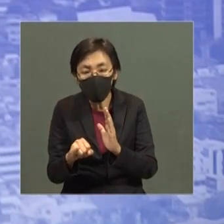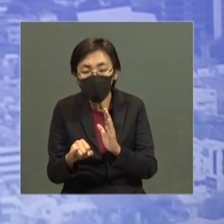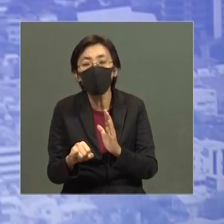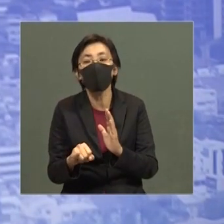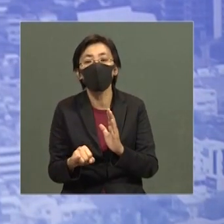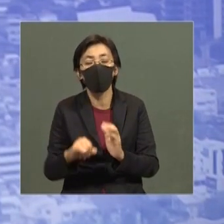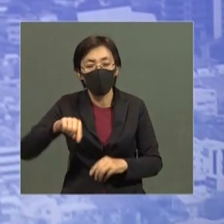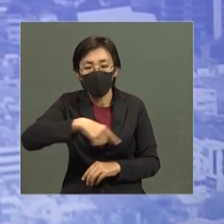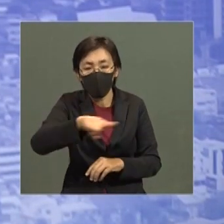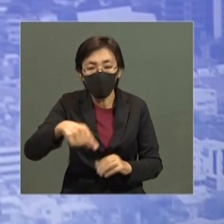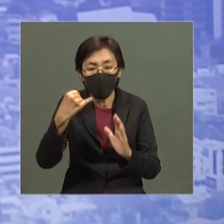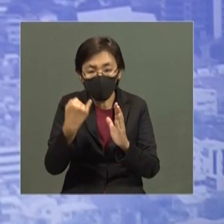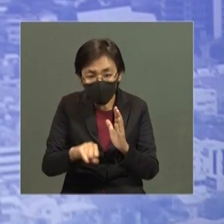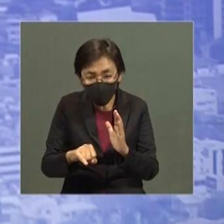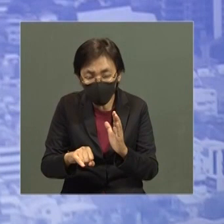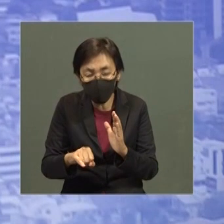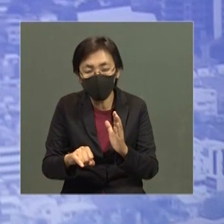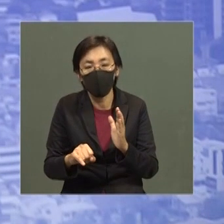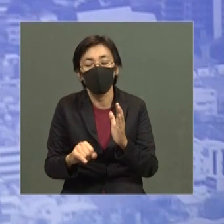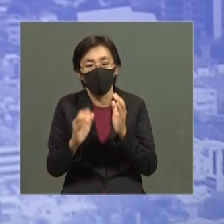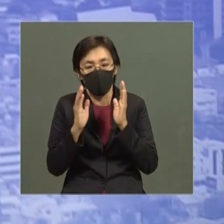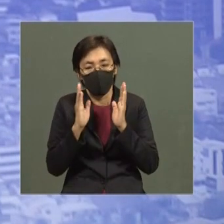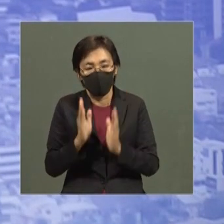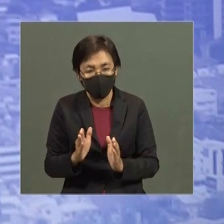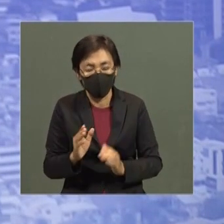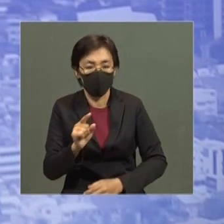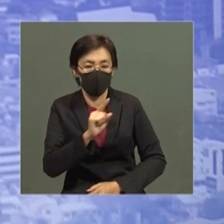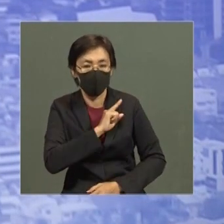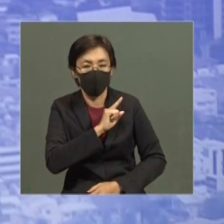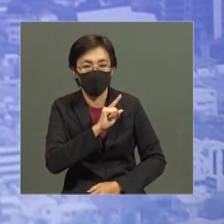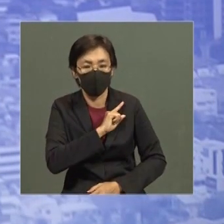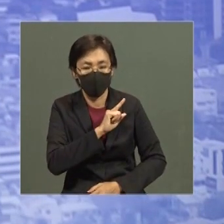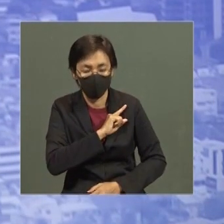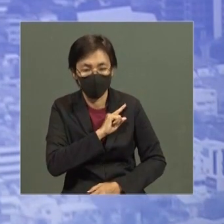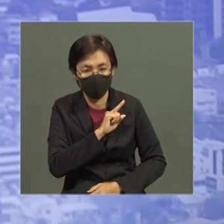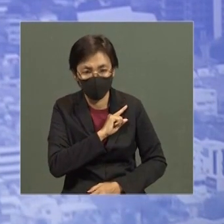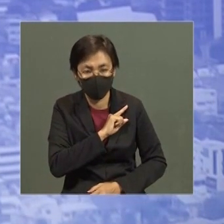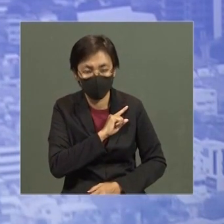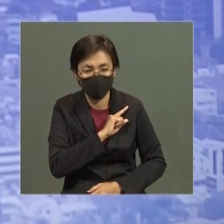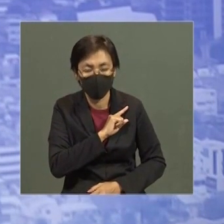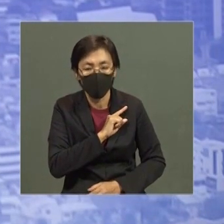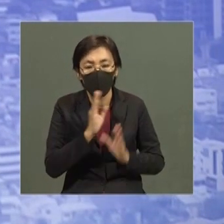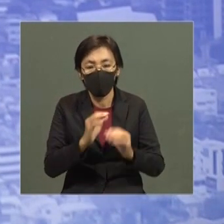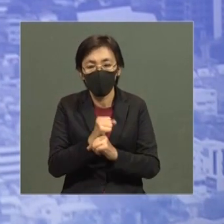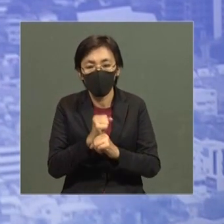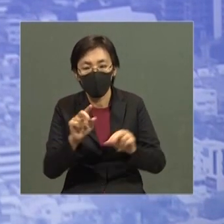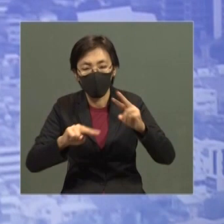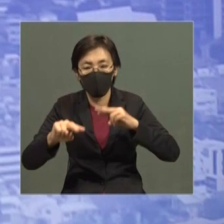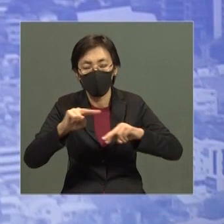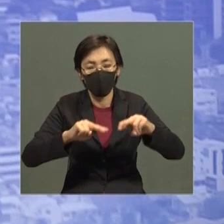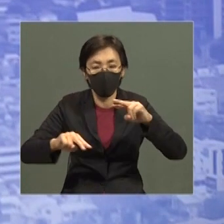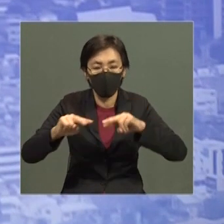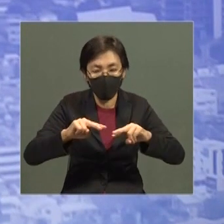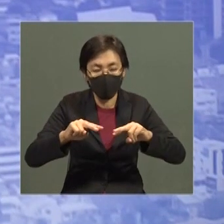กำหนดเหล่านี้นะคะก็จะมีบุคลากรที่ปฏิบัติหน้าที่เรียกว่าเป็นเจ้าหน้าที่ที่ดูแลเรื่องของ